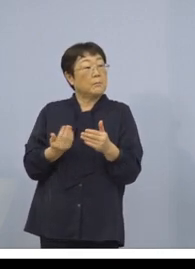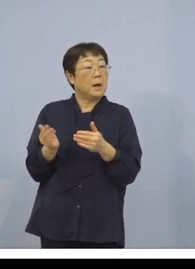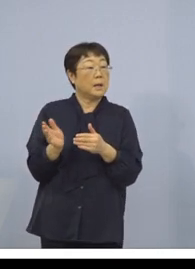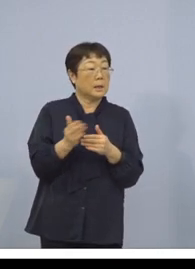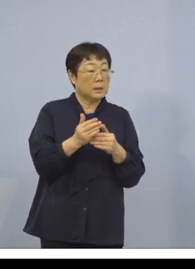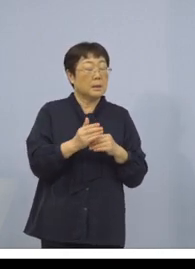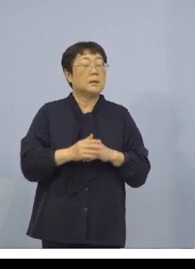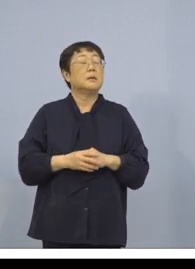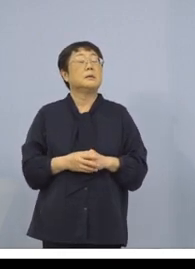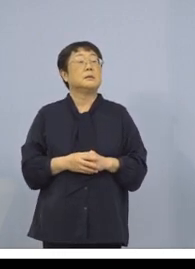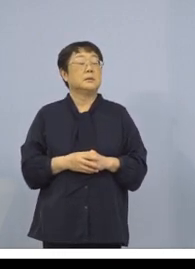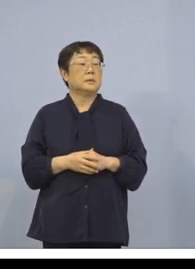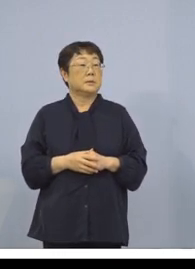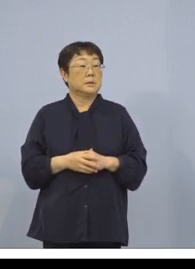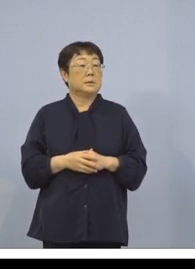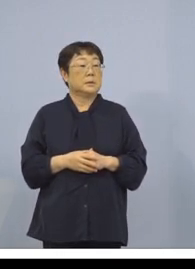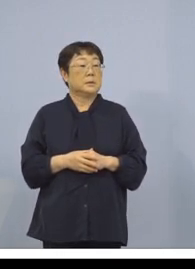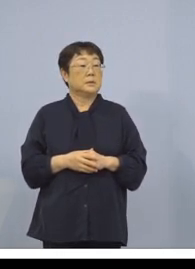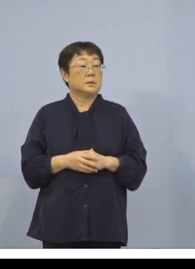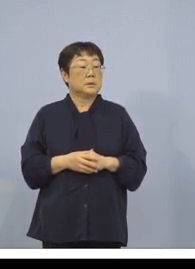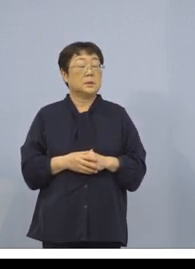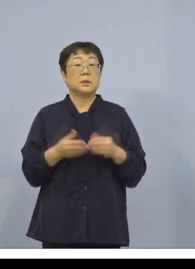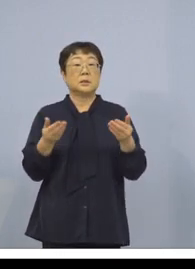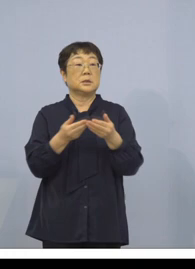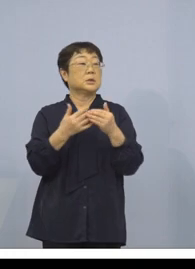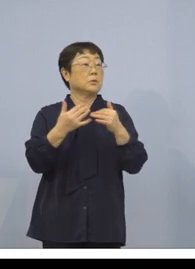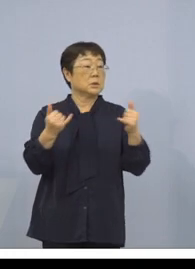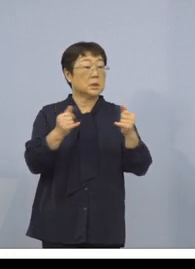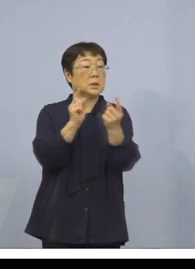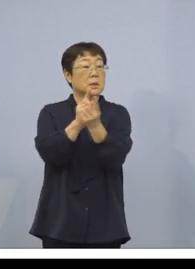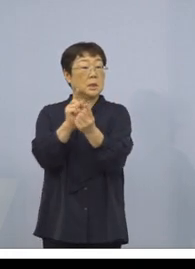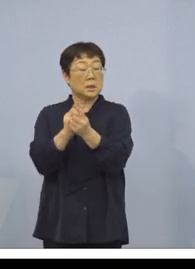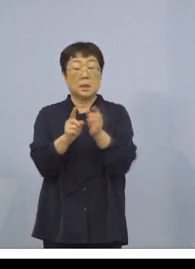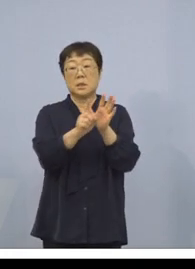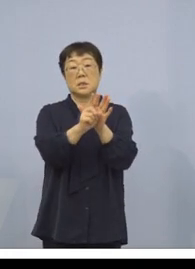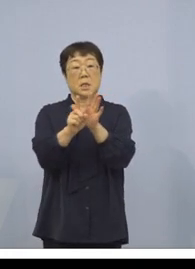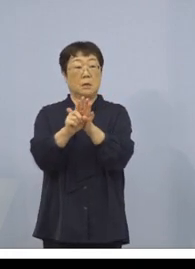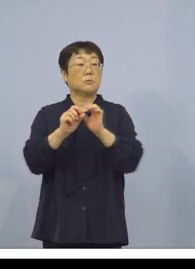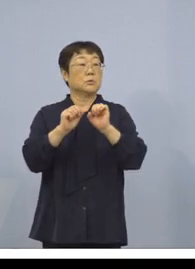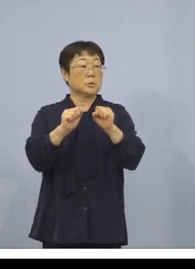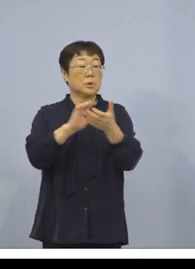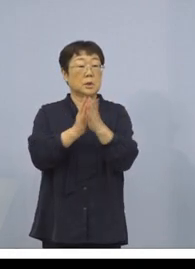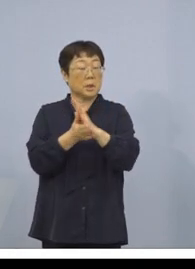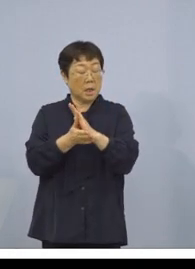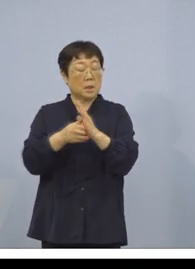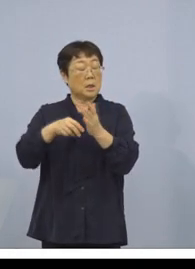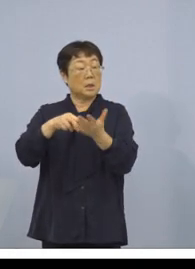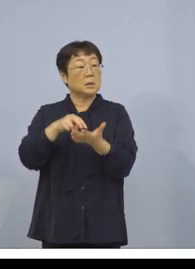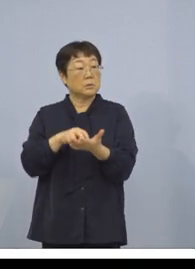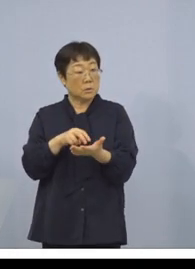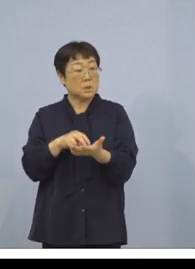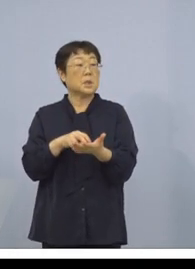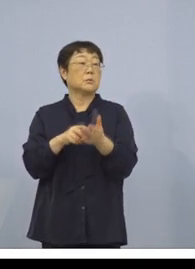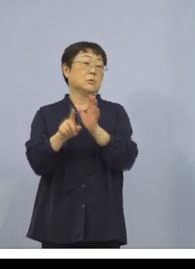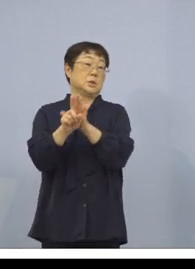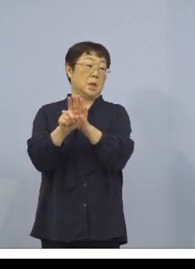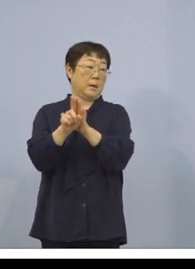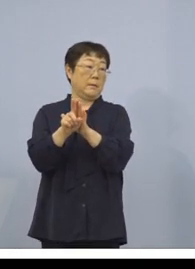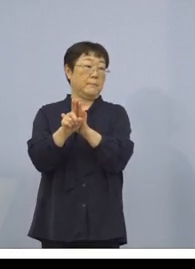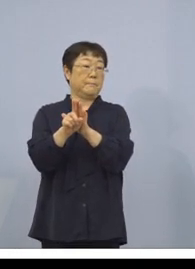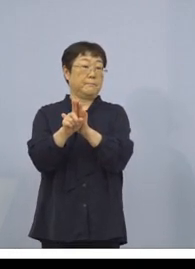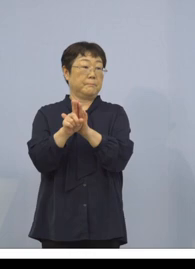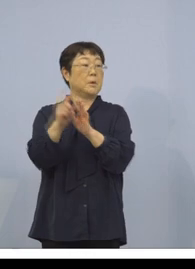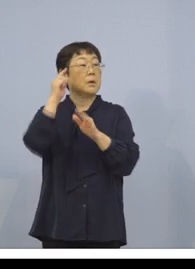ね、物流事業者に対する支援をしようと、独自の支援をしようということ